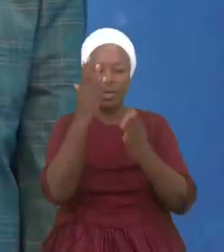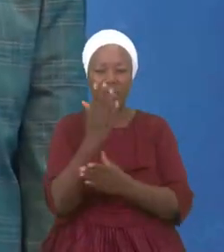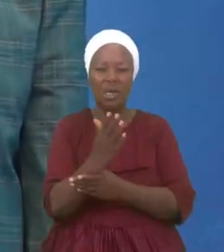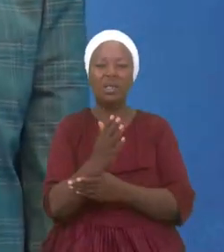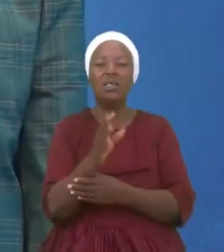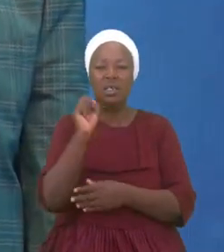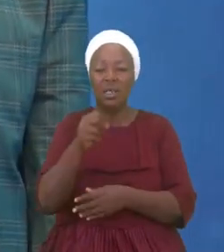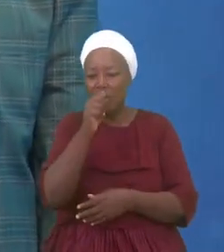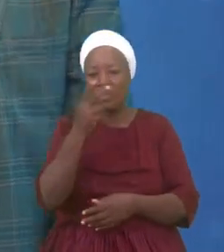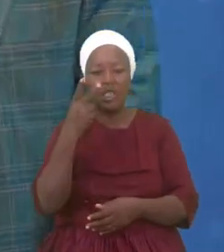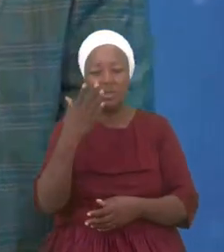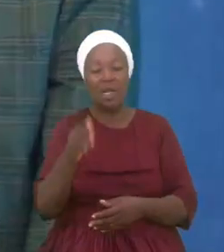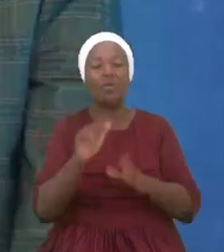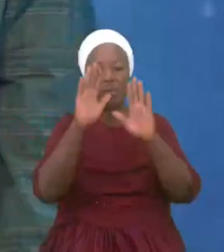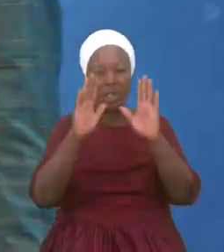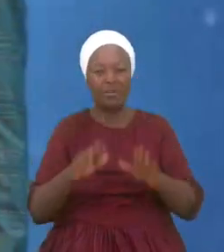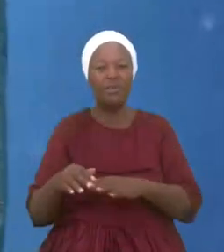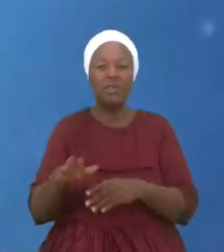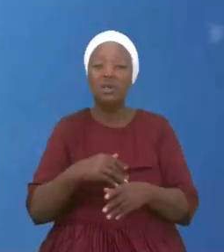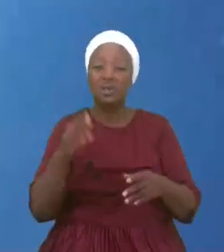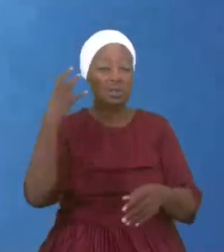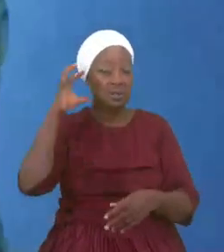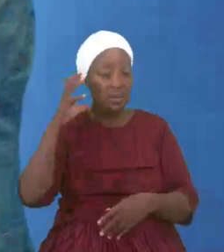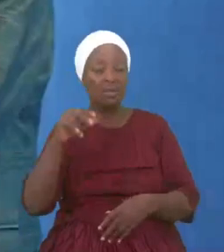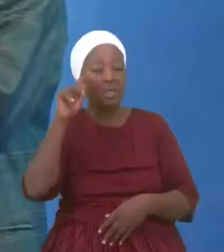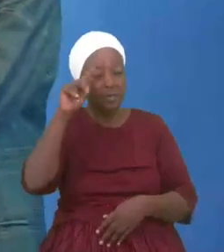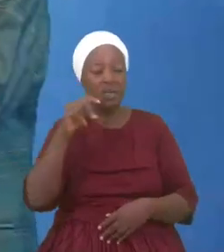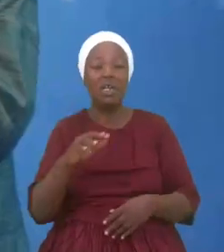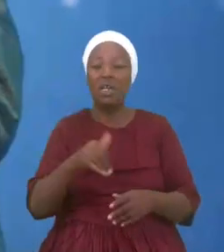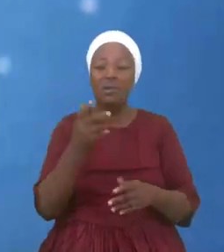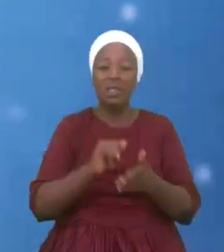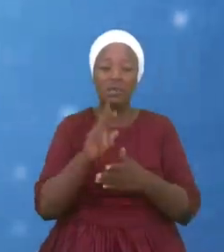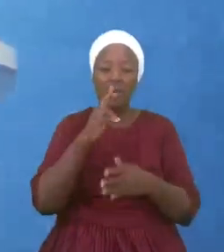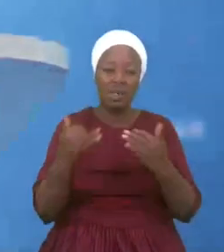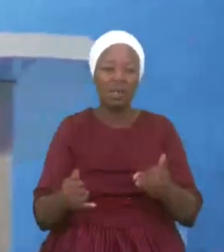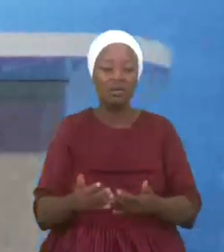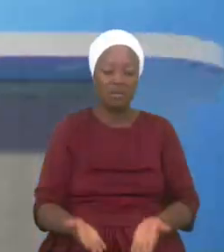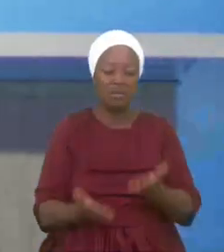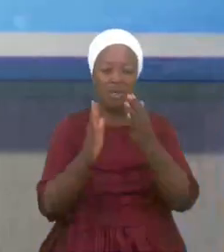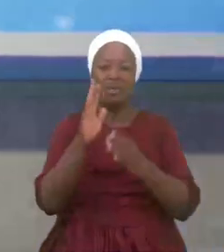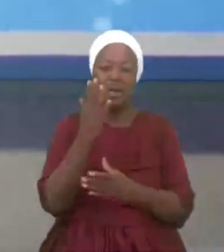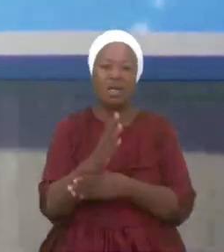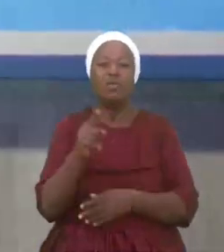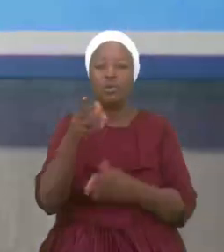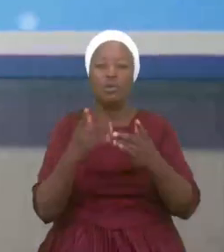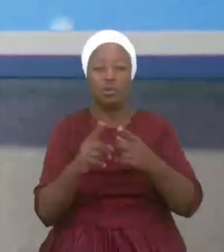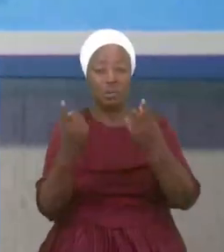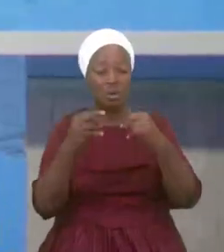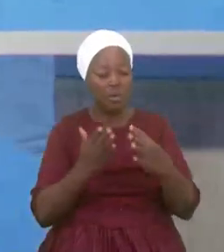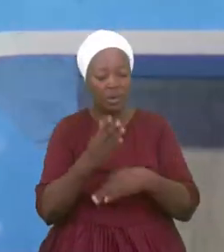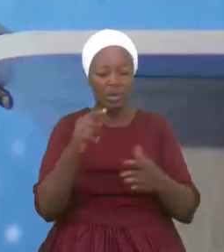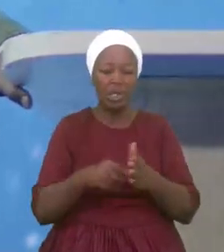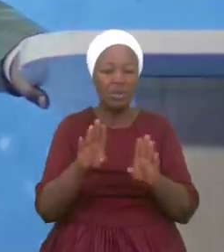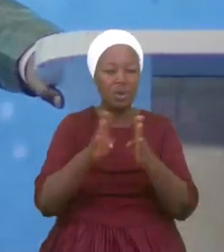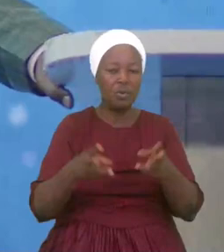le Seigneur lever la main là-bas que Dieu vous bénisse en ligne lever la main Dieu peut te voir là-bas le merveilleux à la radio à la télé